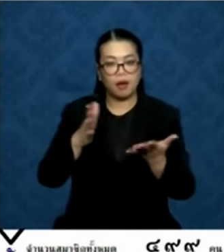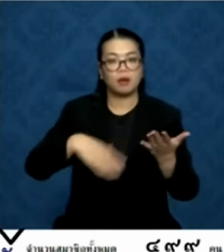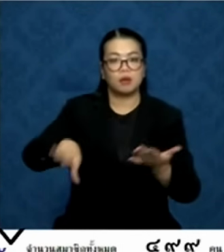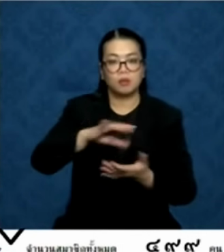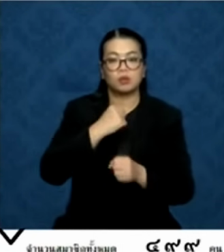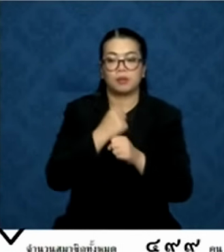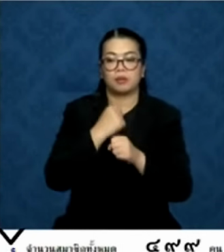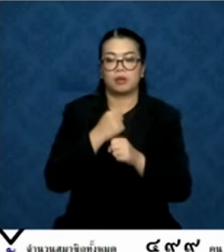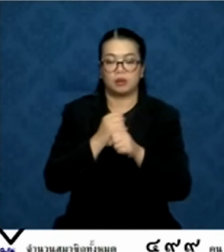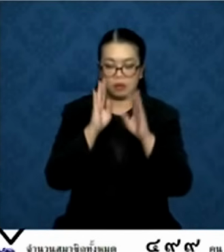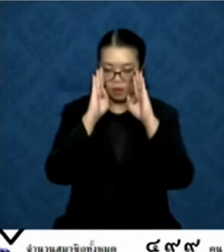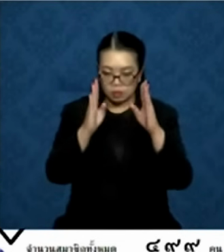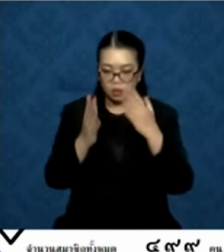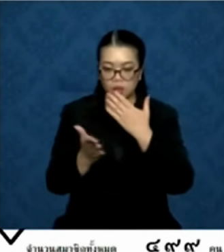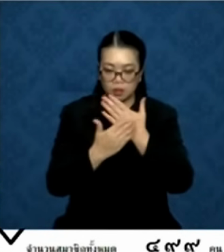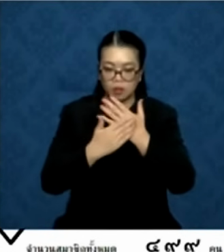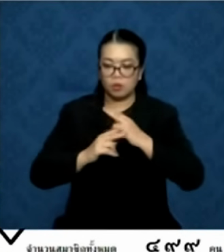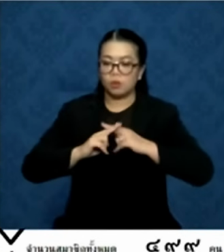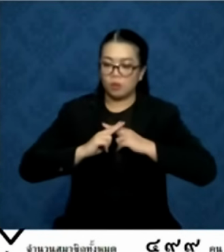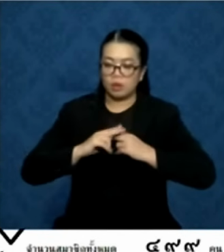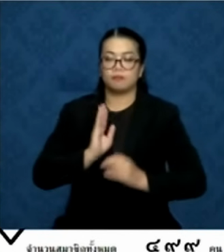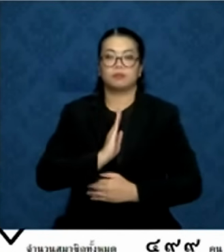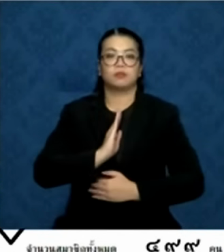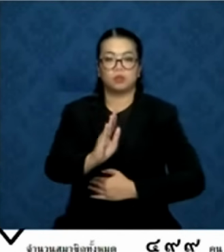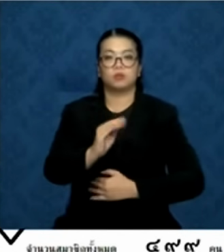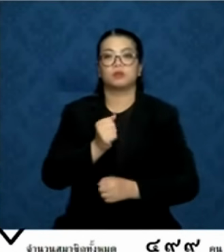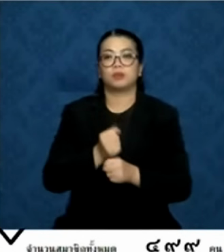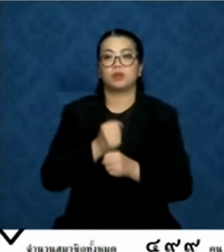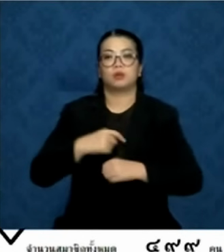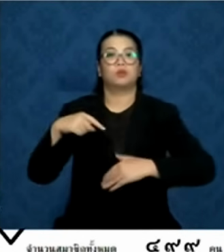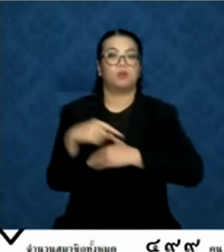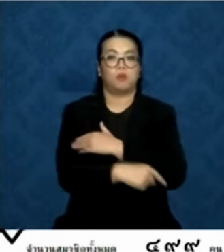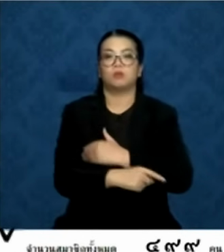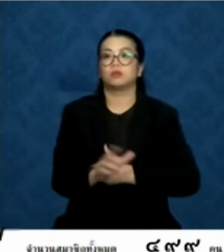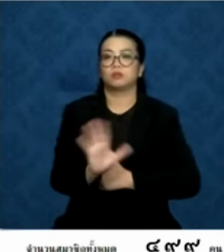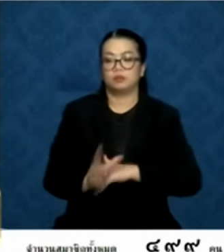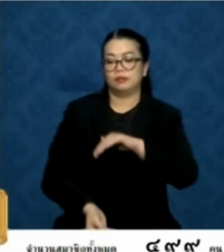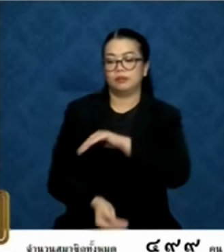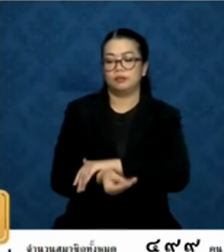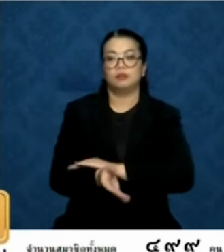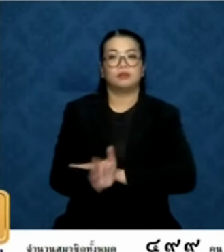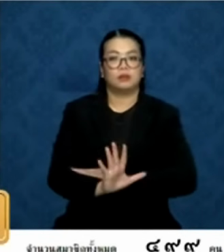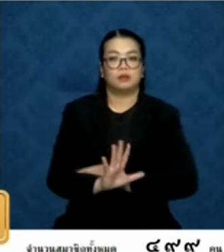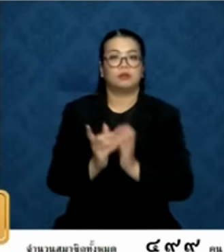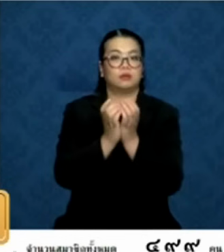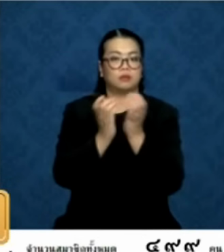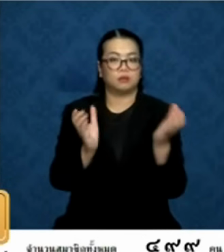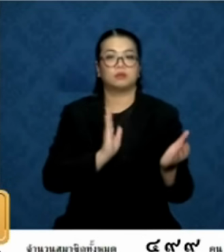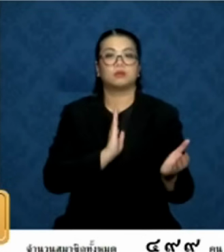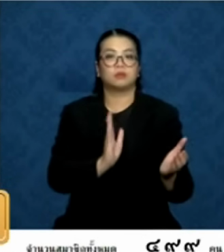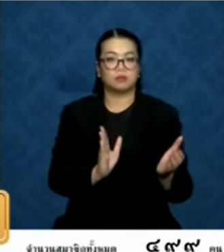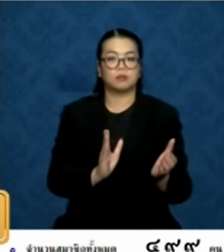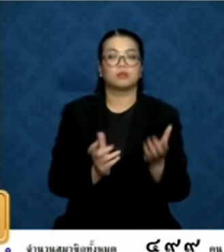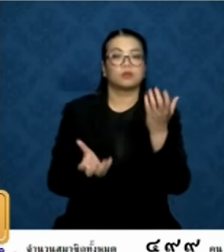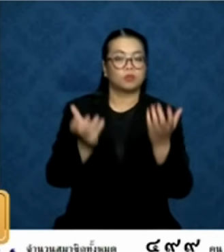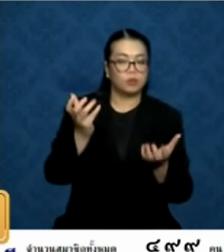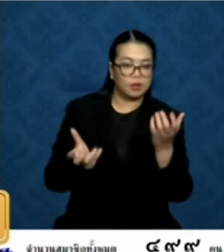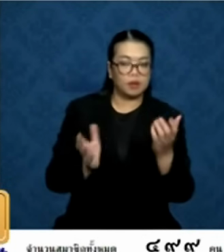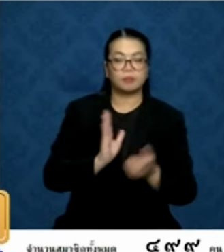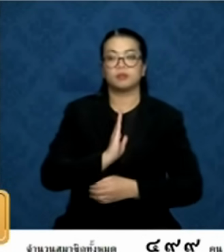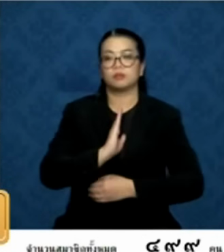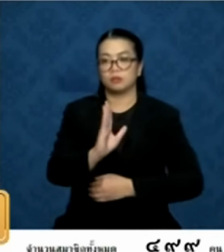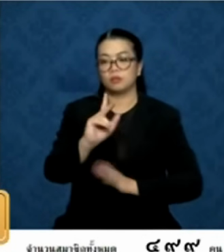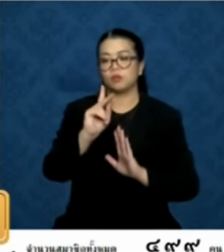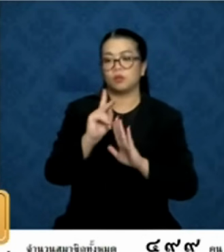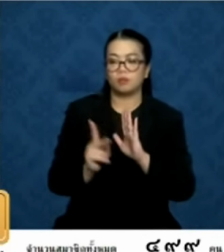ตระหนักรู้ในเรื่องของความซื่อสัตย์สุจริตคุณธรรมจริยธรรมและใช้หลักธรรมาภิบาลในการบริหารองค์กรปรับปรุงกฎ